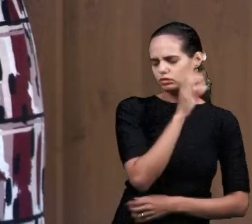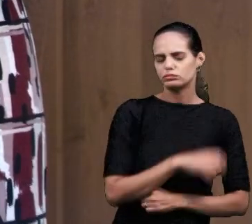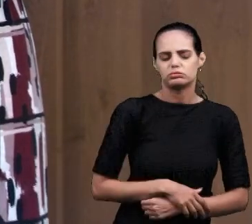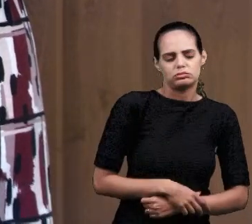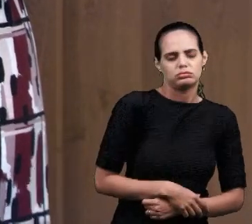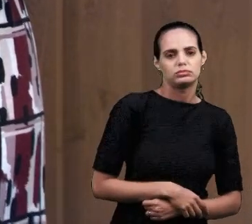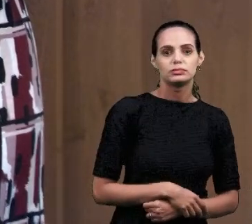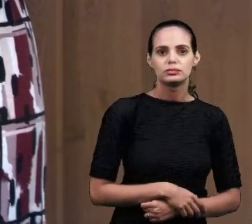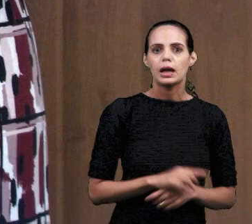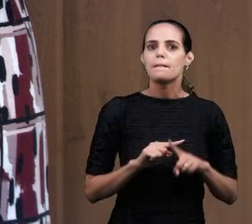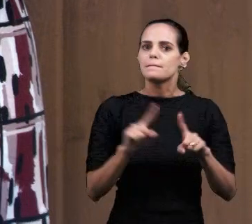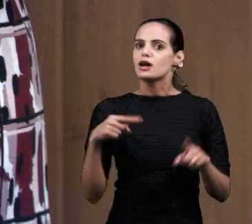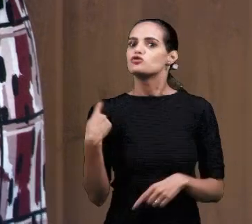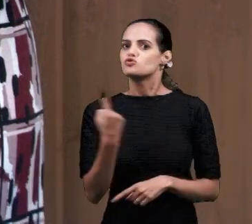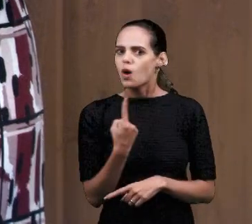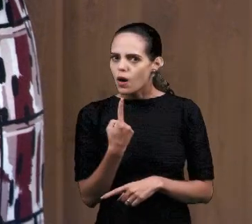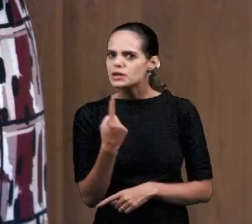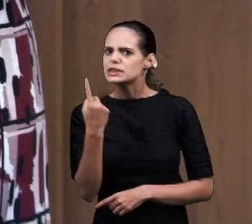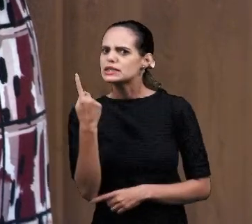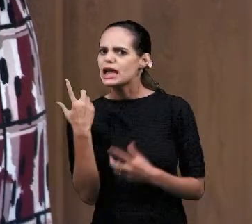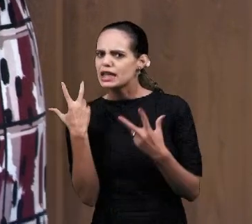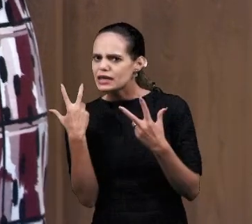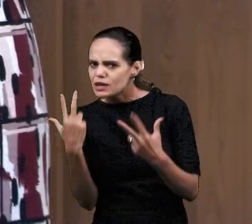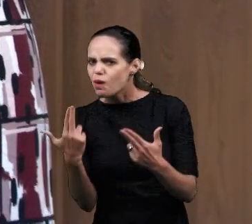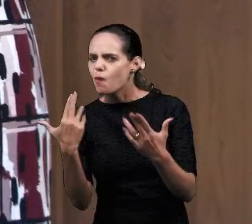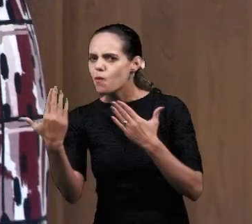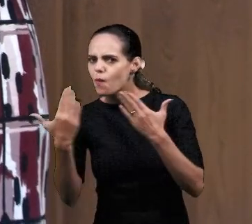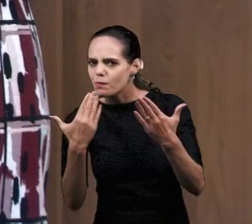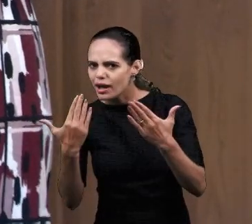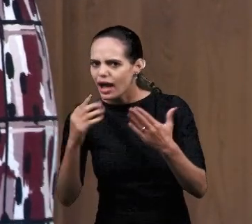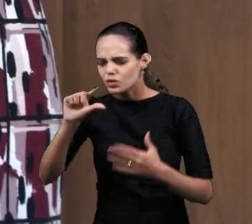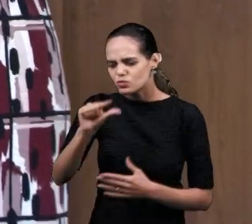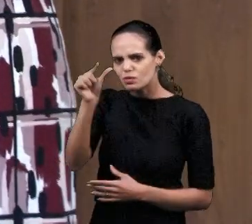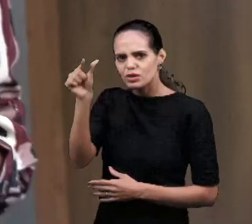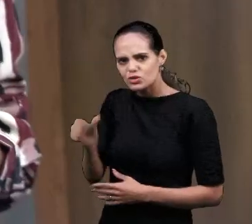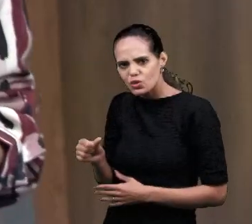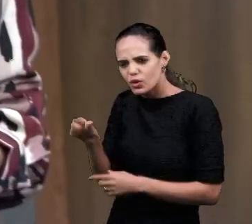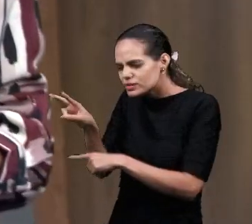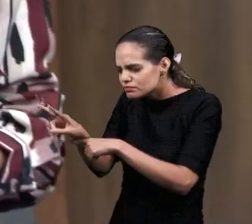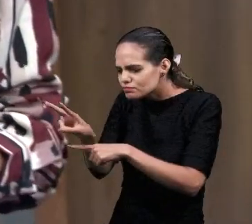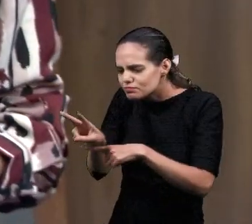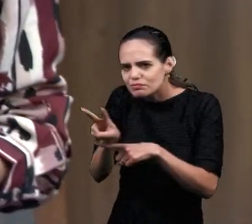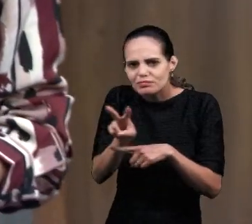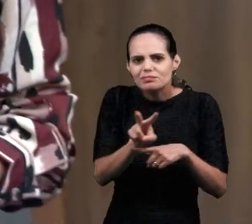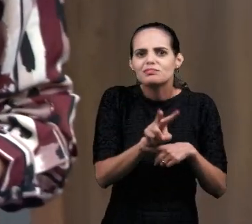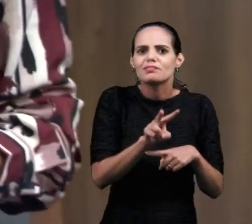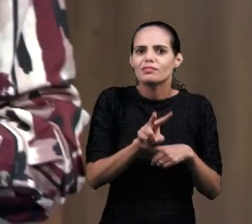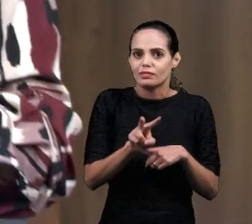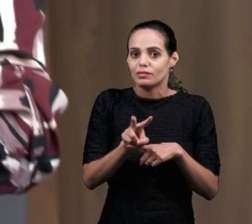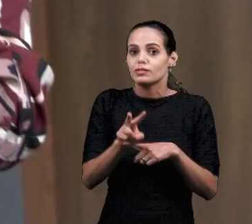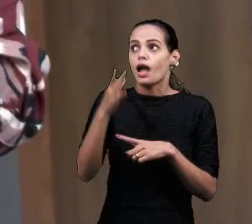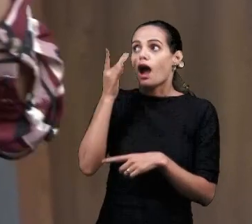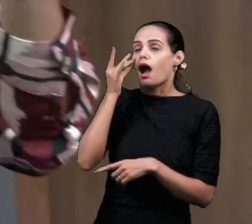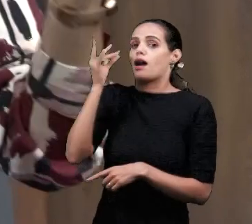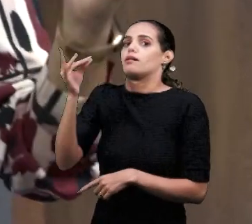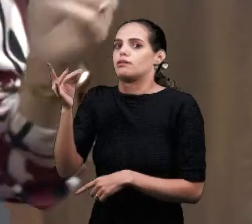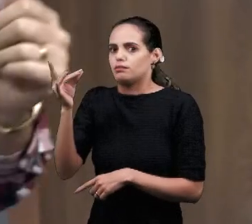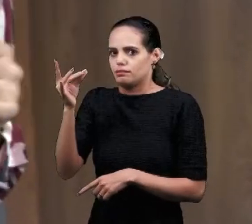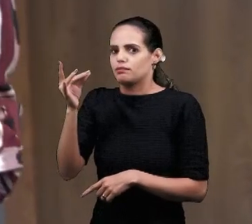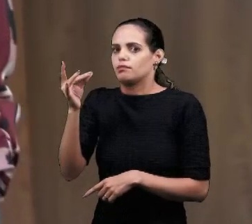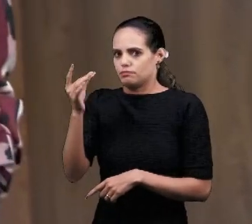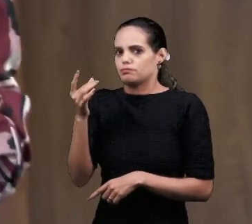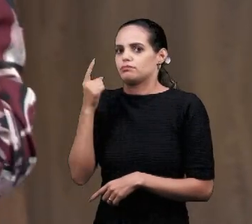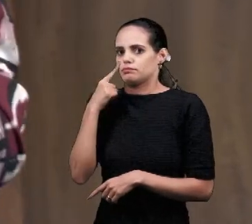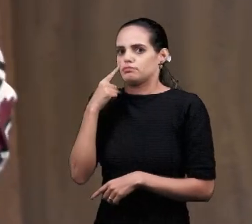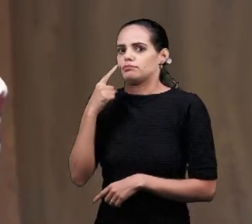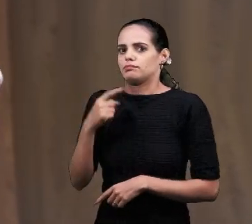jour-là, en train de veiller, attentifs. Jésus, il frappe à la porte de votre